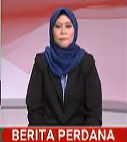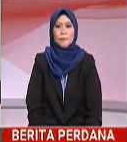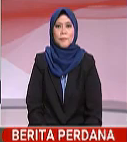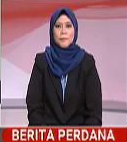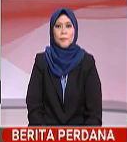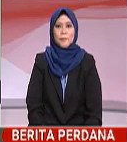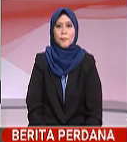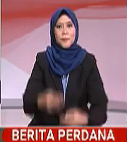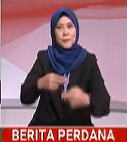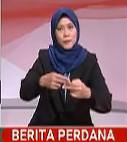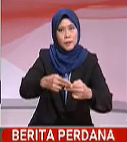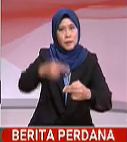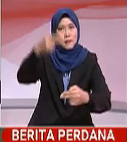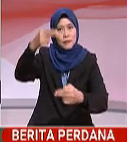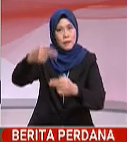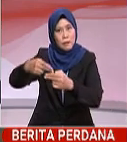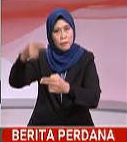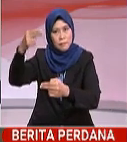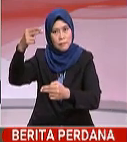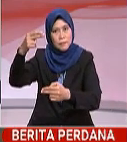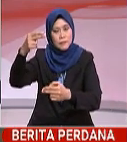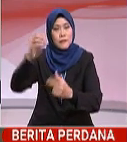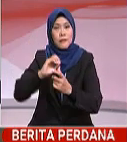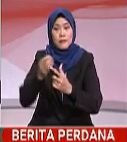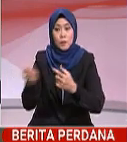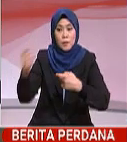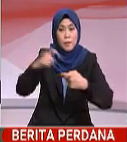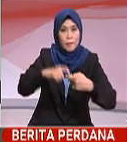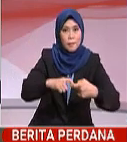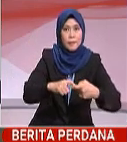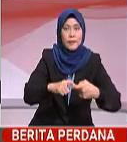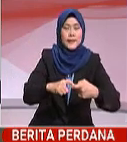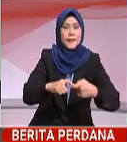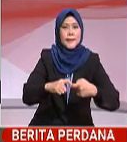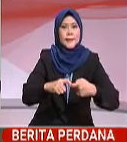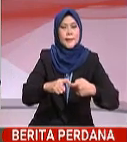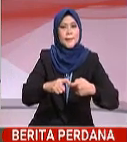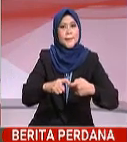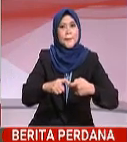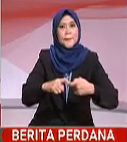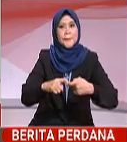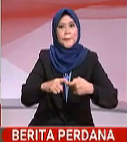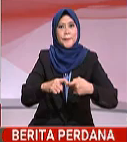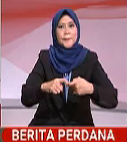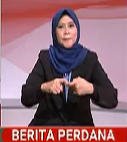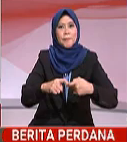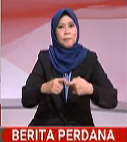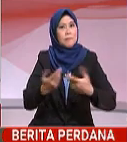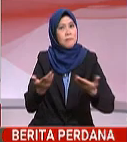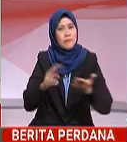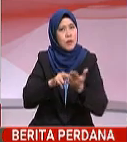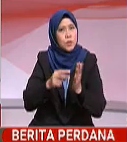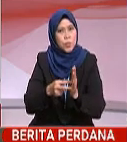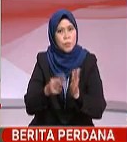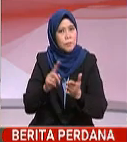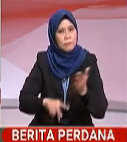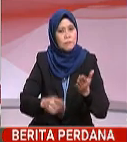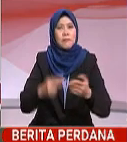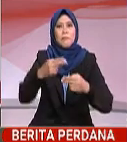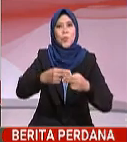Hotel ataupun yang berkaitan dengannya, dari segi berkaitan dengannya maksudnya